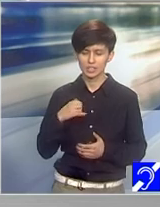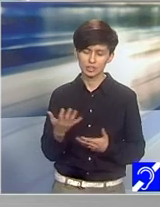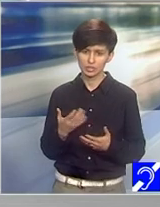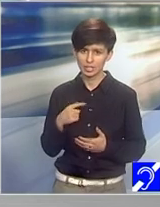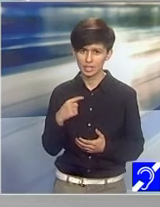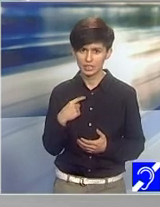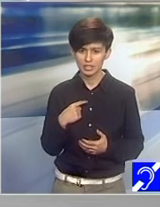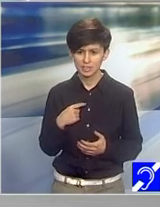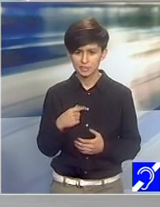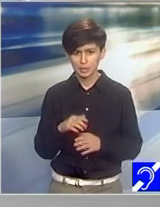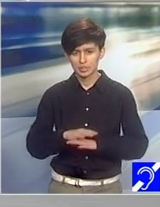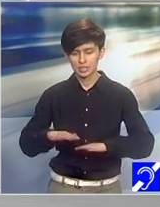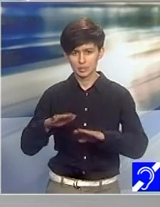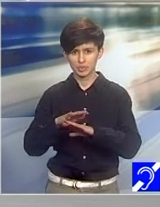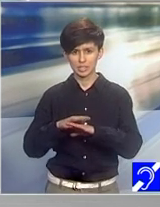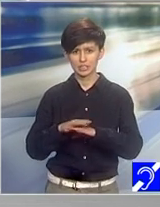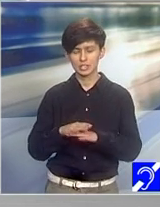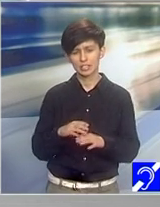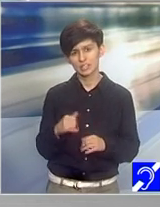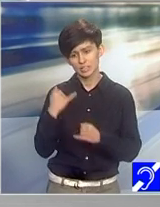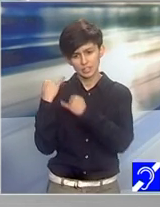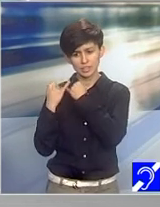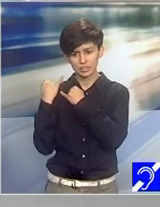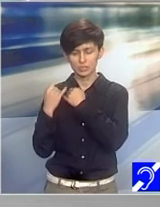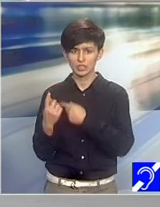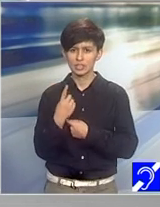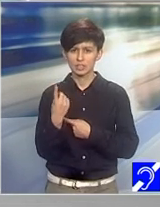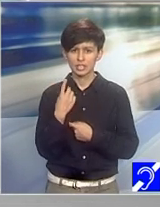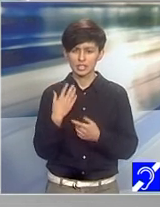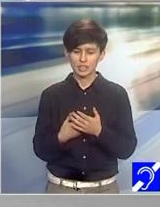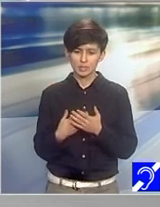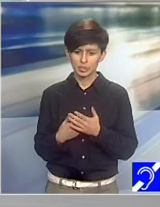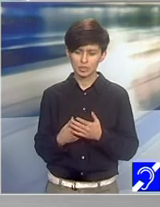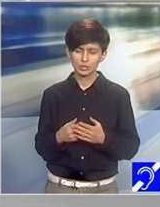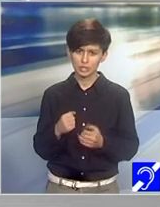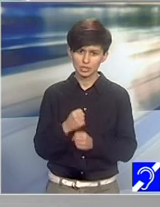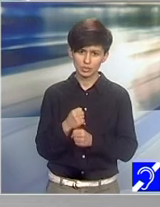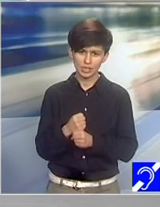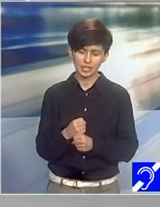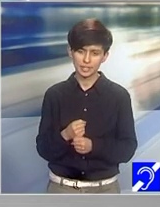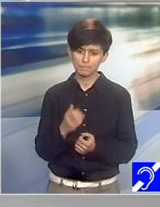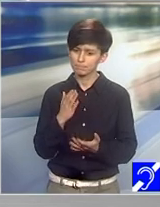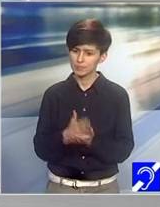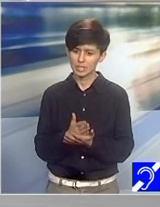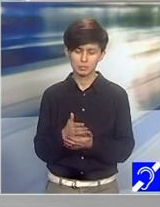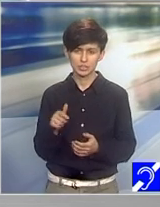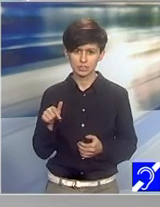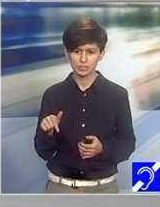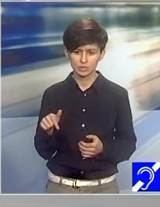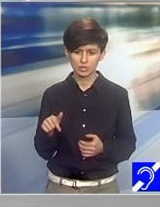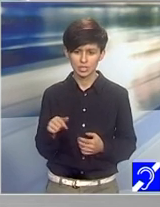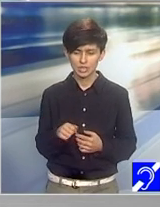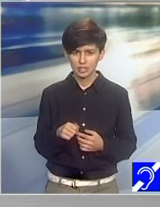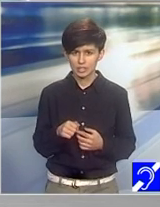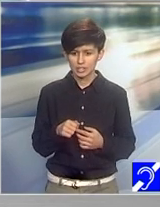în mediile istoriografice din afara României pentru lucrare îndreptățesc, iată,